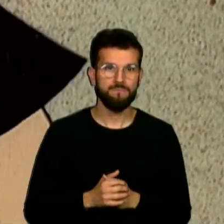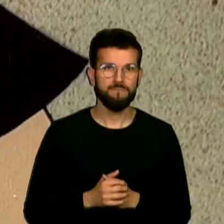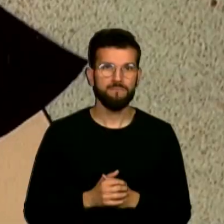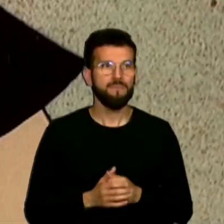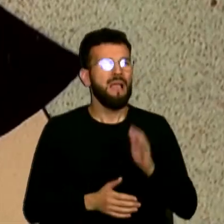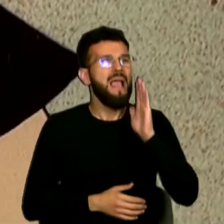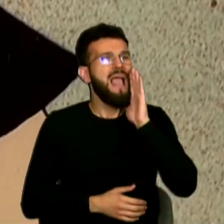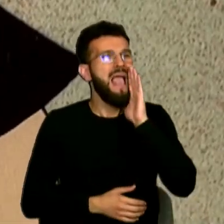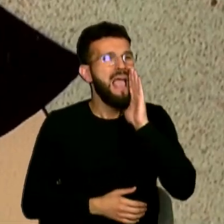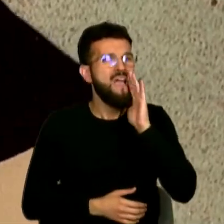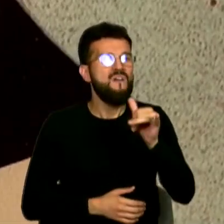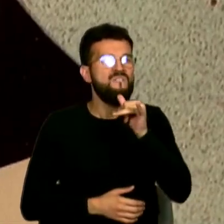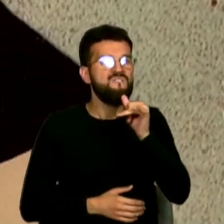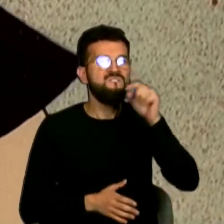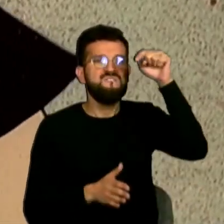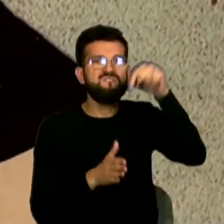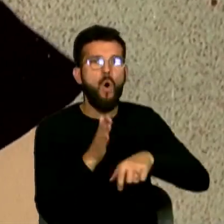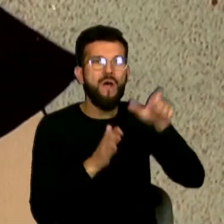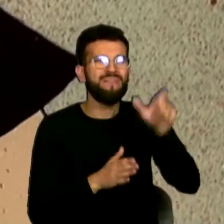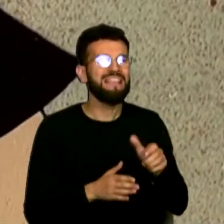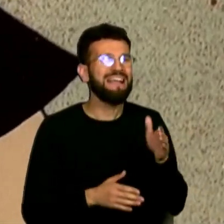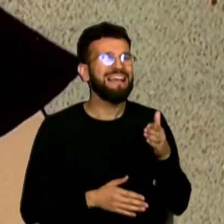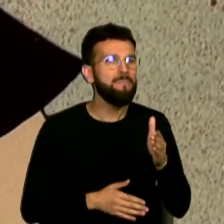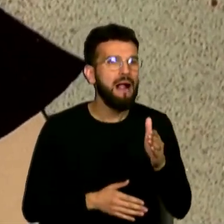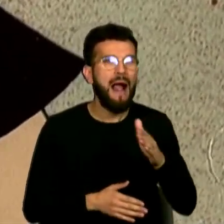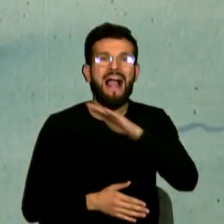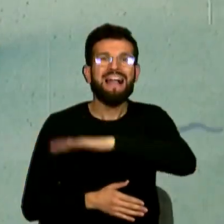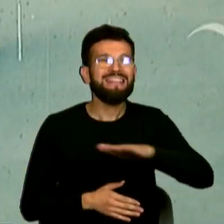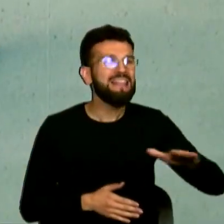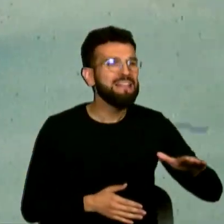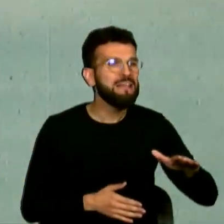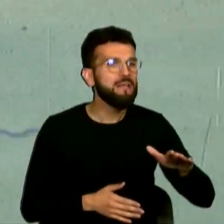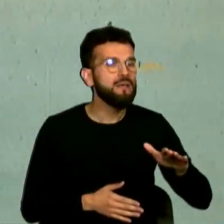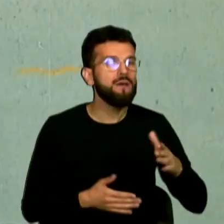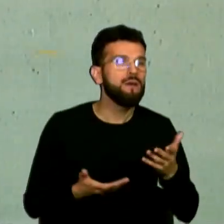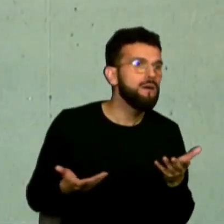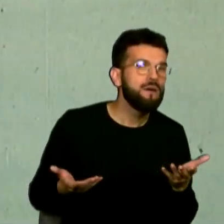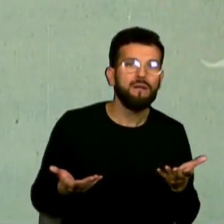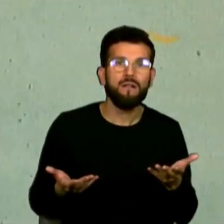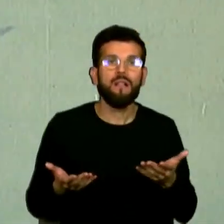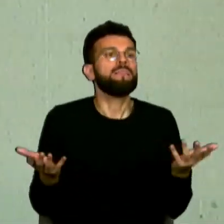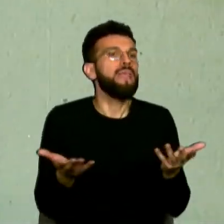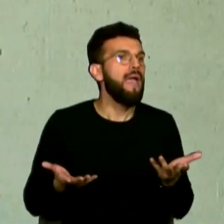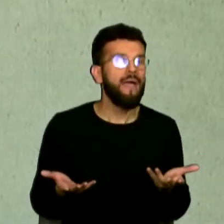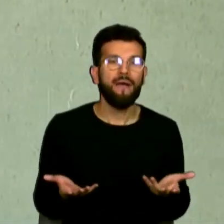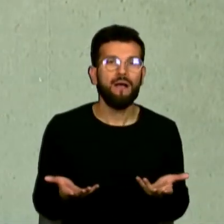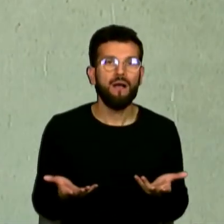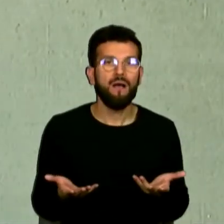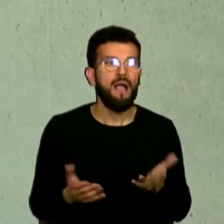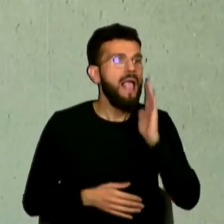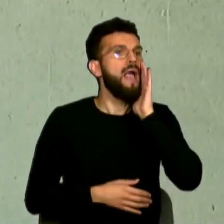Hej, rybka, doma si? Rybienka, žubrienka, vlnka, vodníčatá, kde ste?